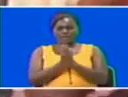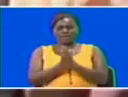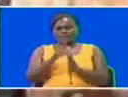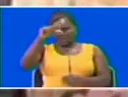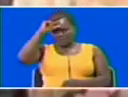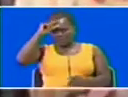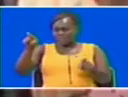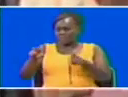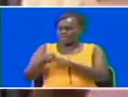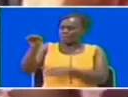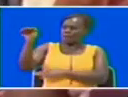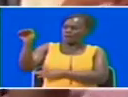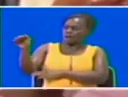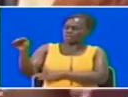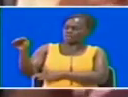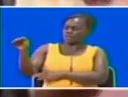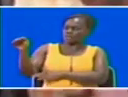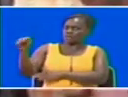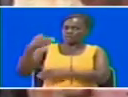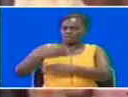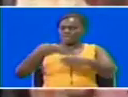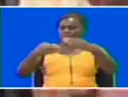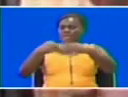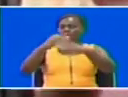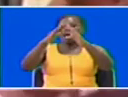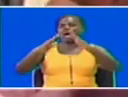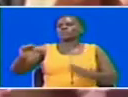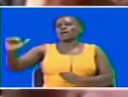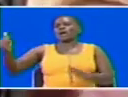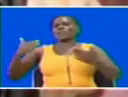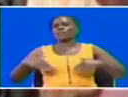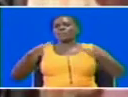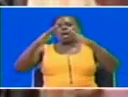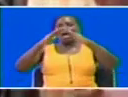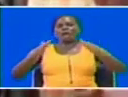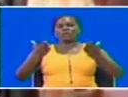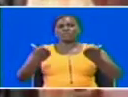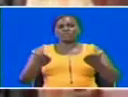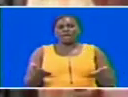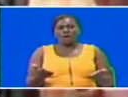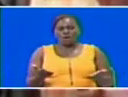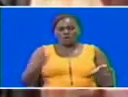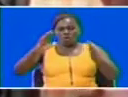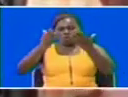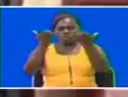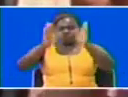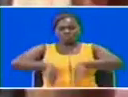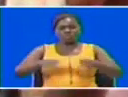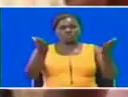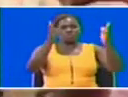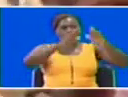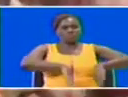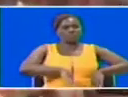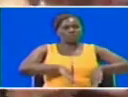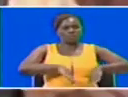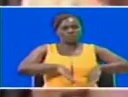Pia tunaomba walijengea wengine manyumba. Saizi hizo manyumba zimepiga rumba, zinaanguka. Nyumba zilijengwa